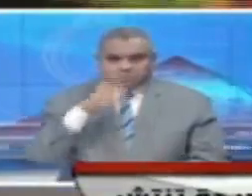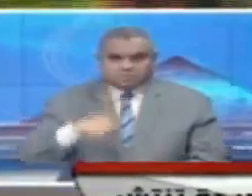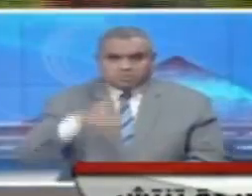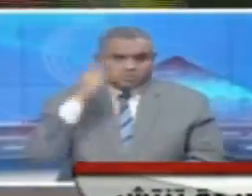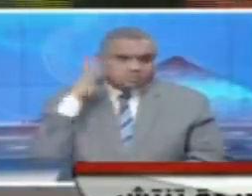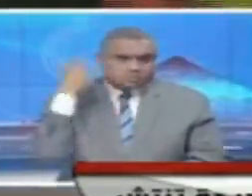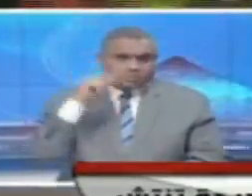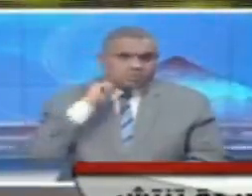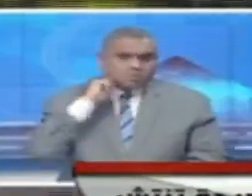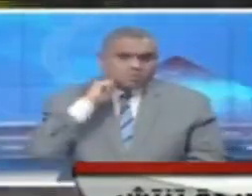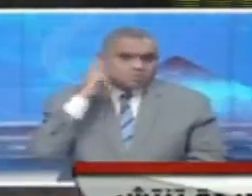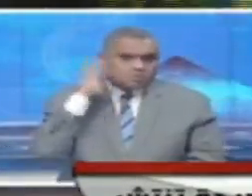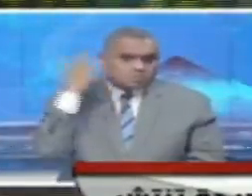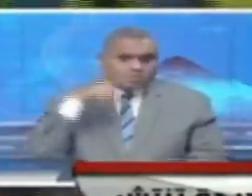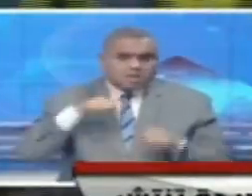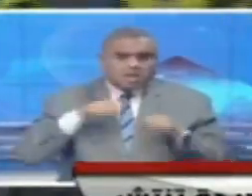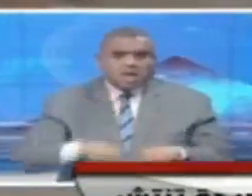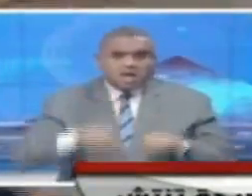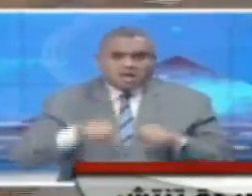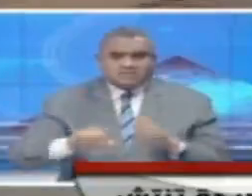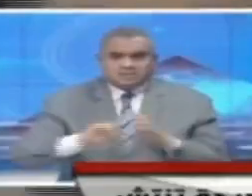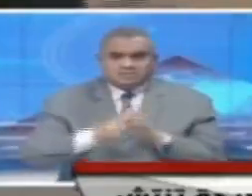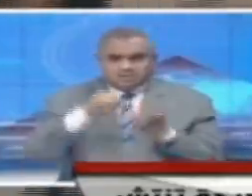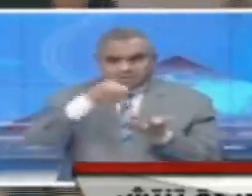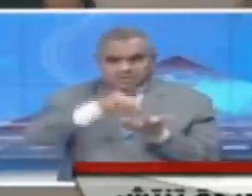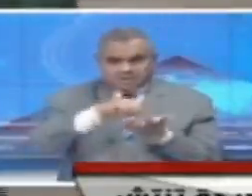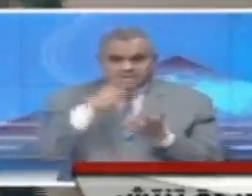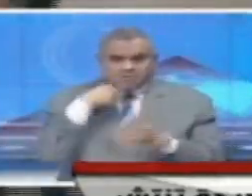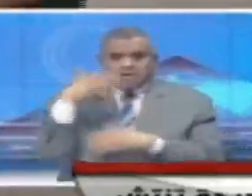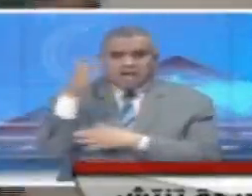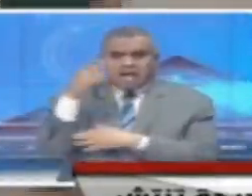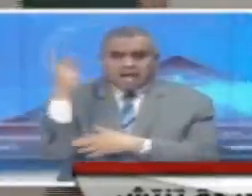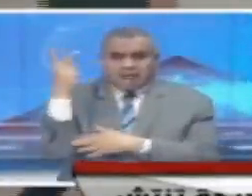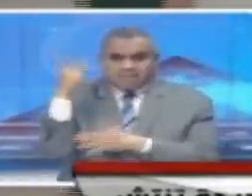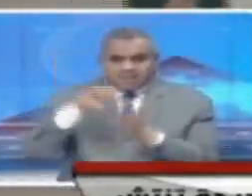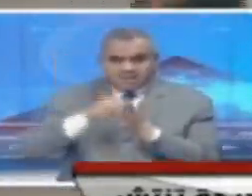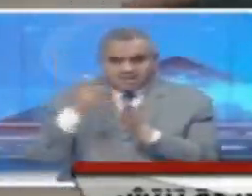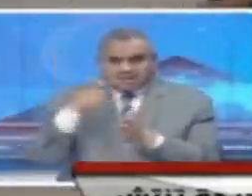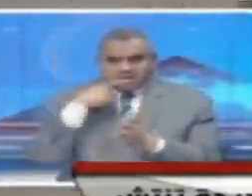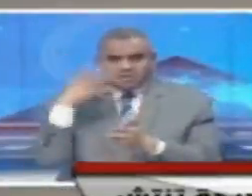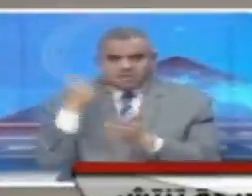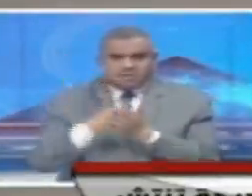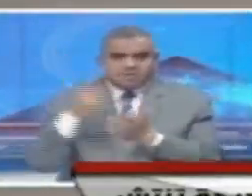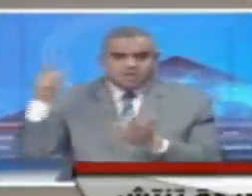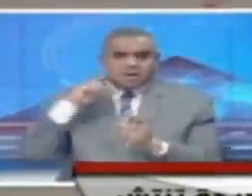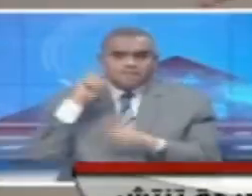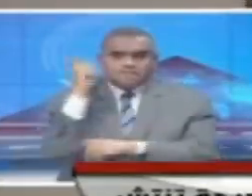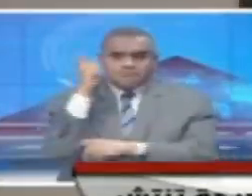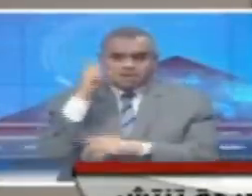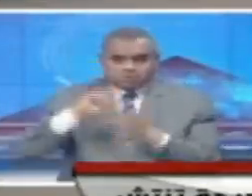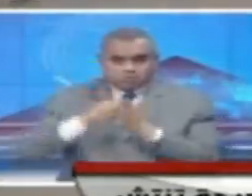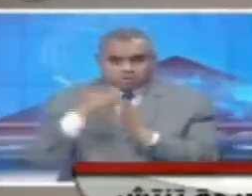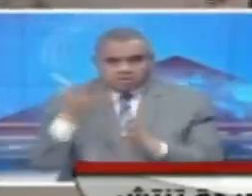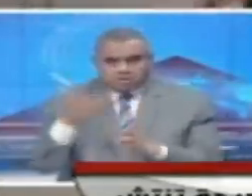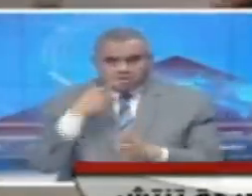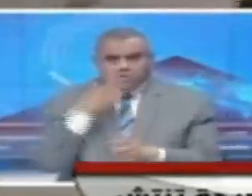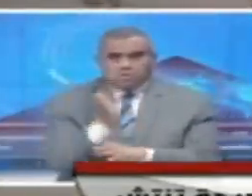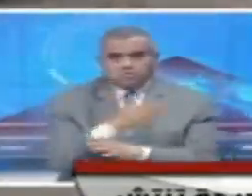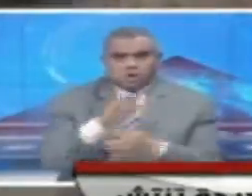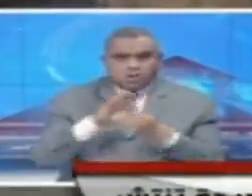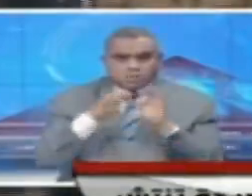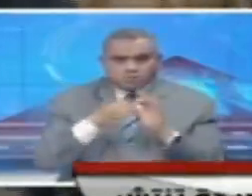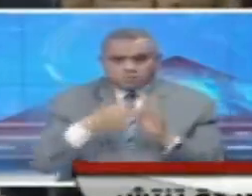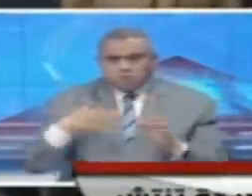تلك المدن العاصمة الإدارية الجديدة ومدينة العالمين الجديدة ومدينة المنصورة الجديدة وشرق بورسعيد